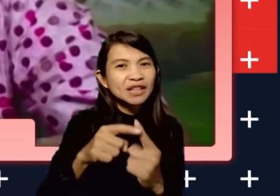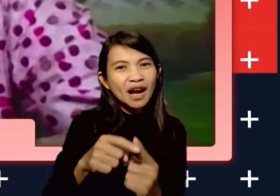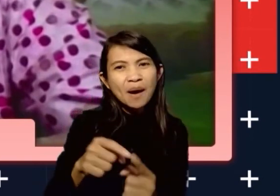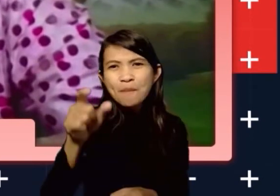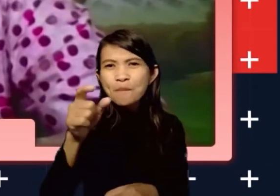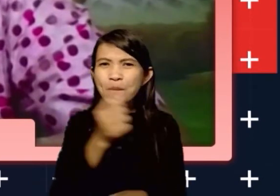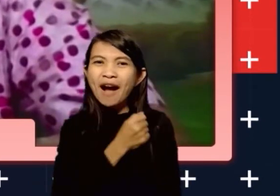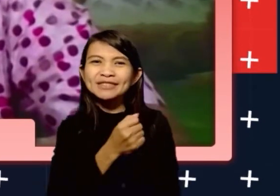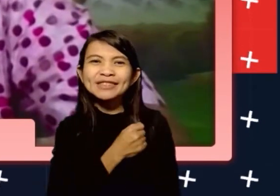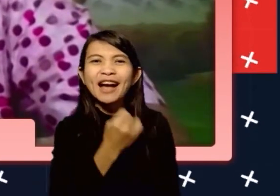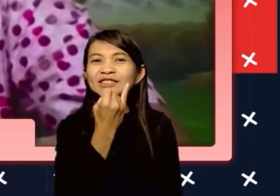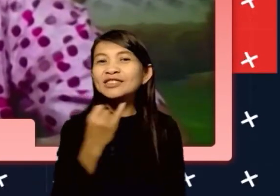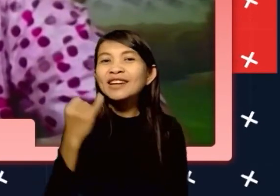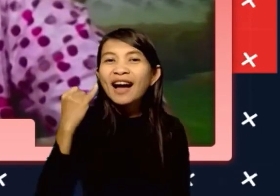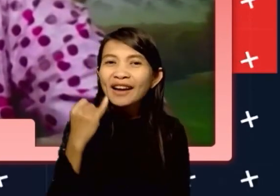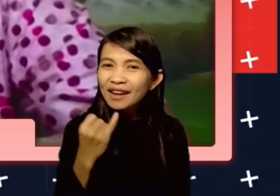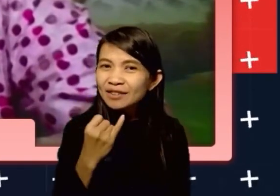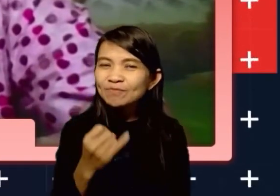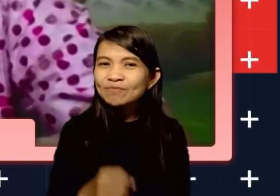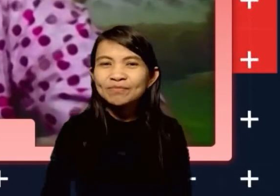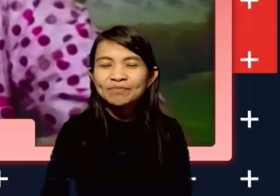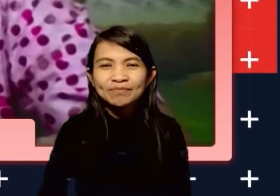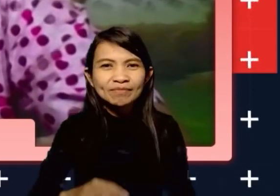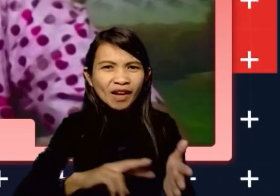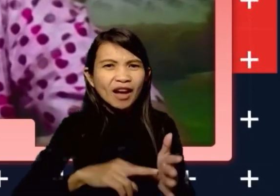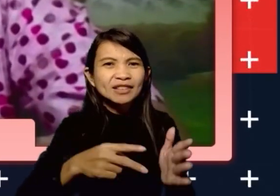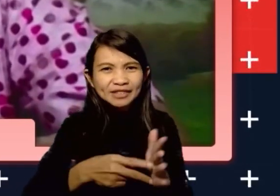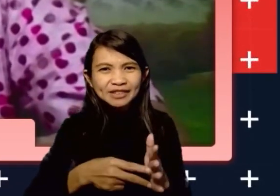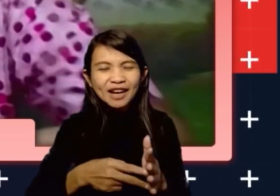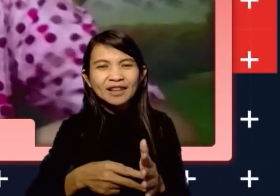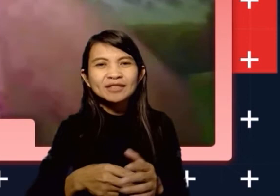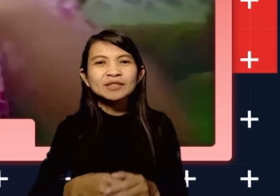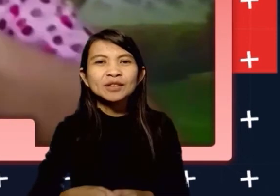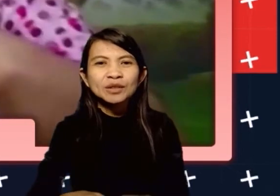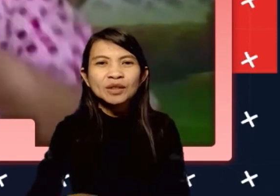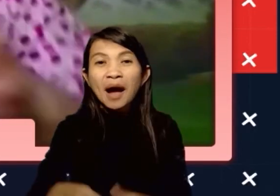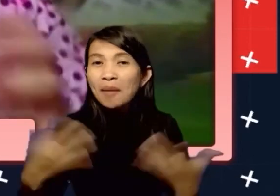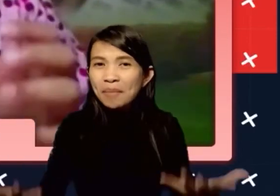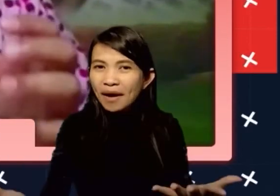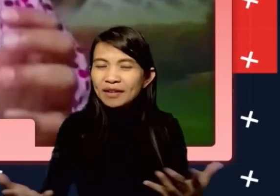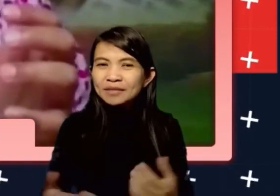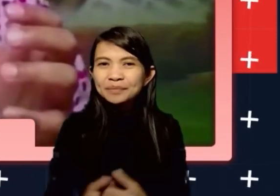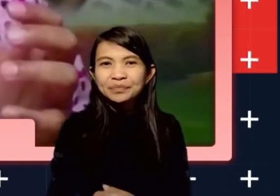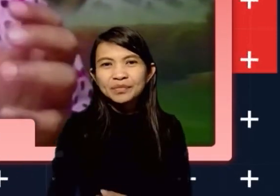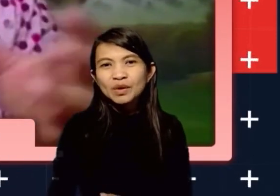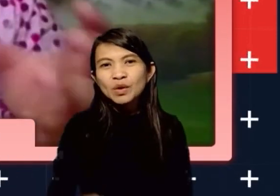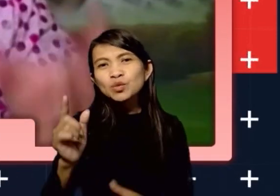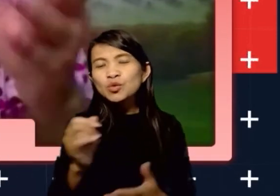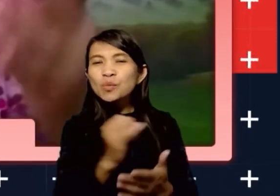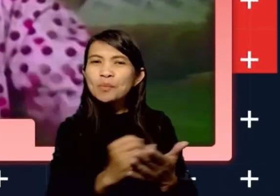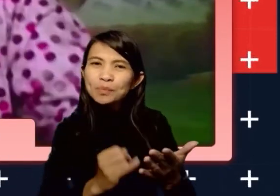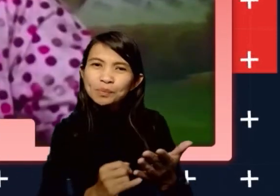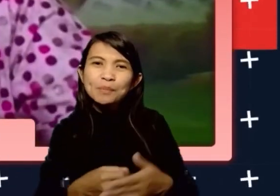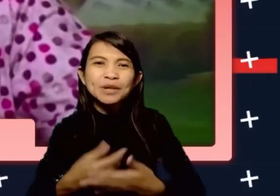yang dimasak di atas kotoran lembu, katanya. Dan untuk menggambarkan, jadi ini adalah alat